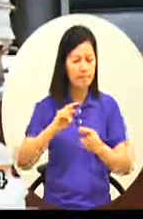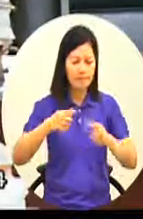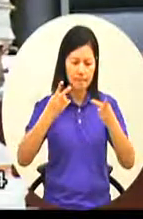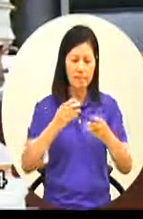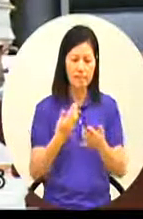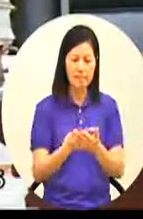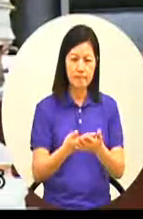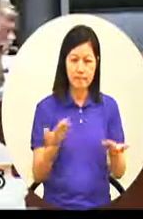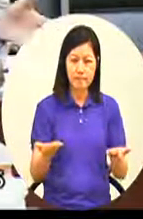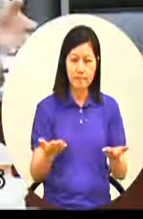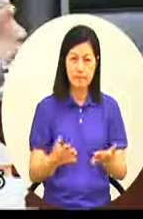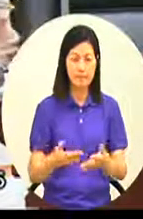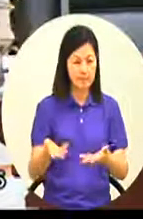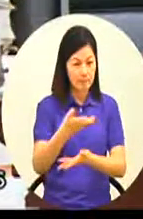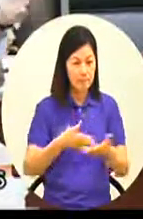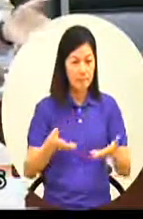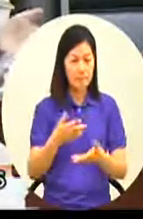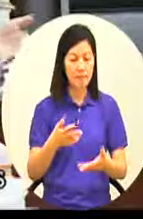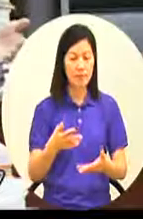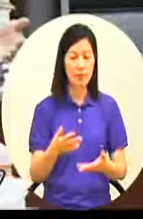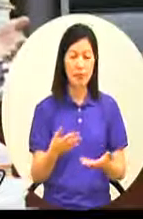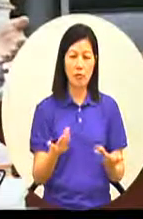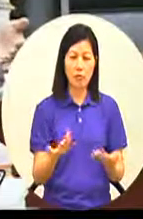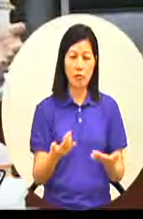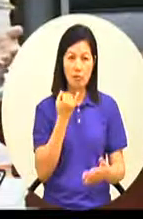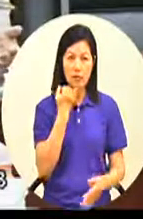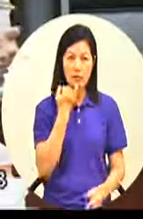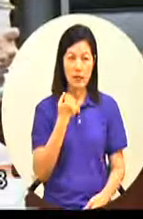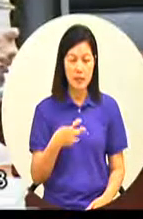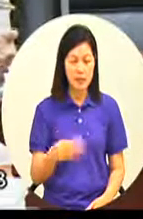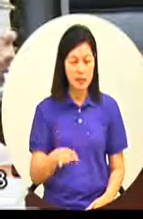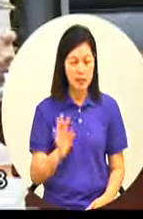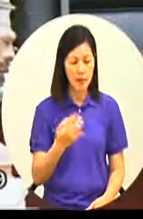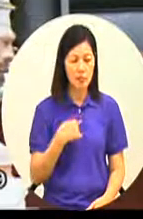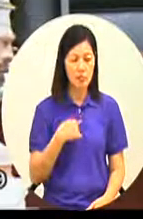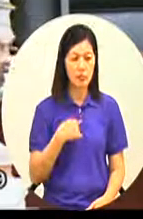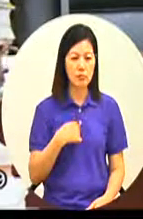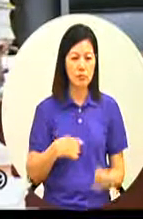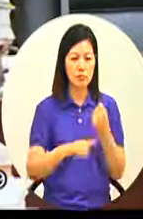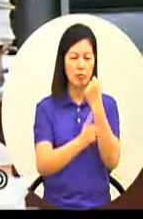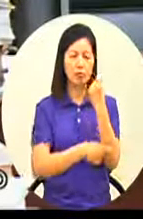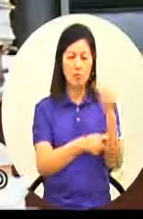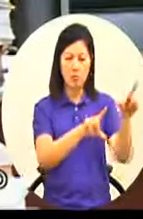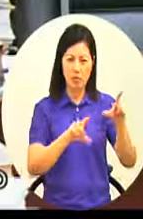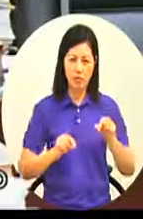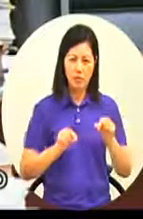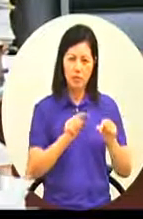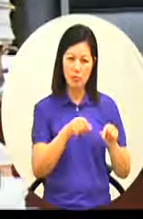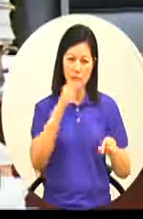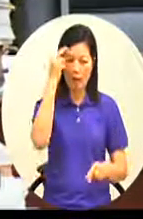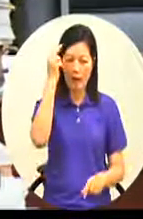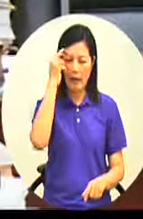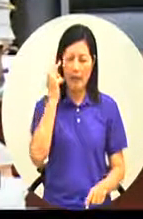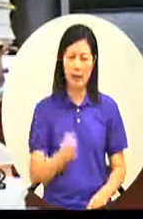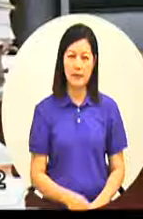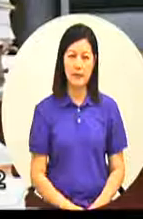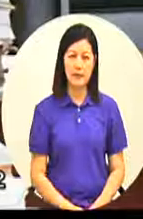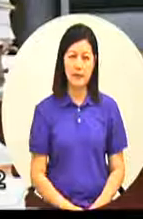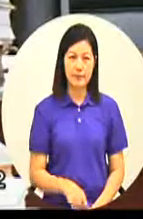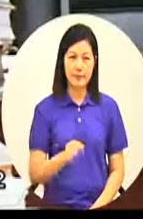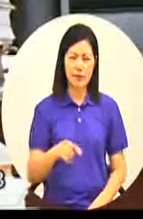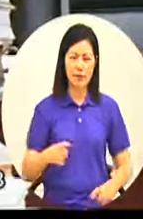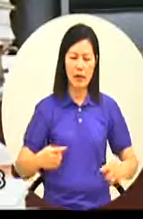沟通。那可能我们就站在一个我依法行政，系故为怕吸收，那种下不必要的所谓的